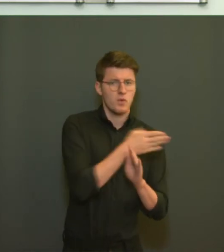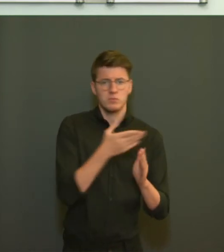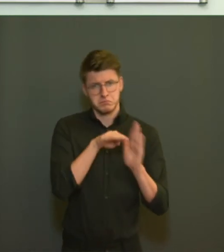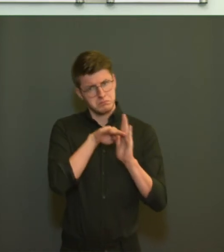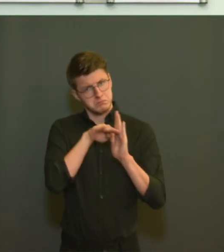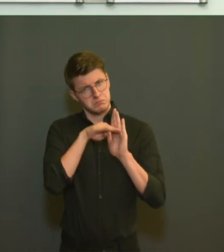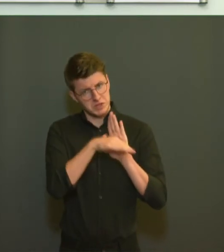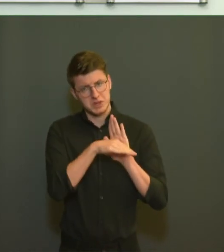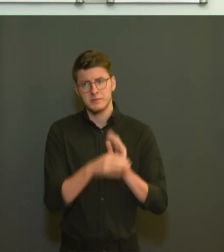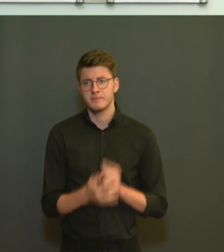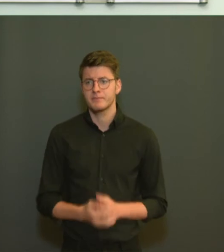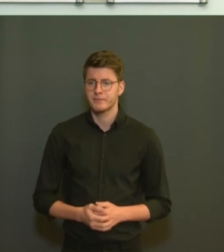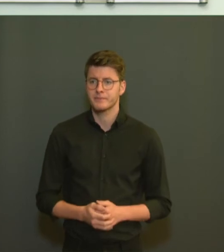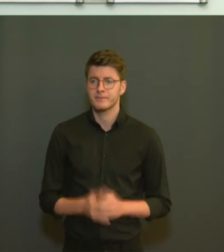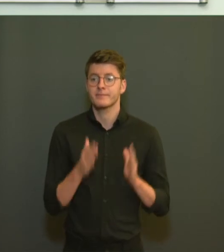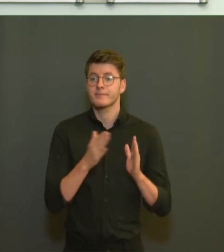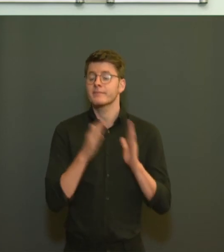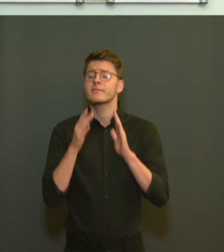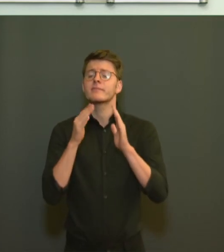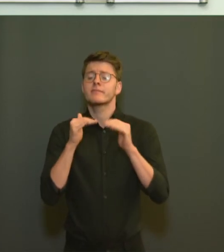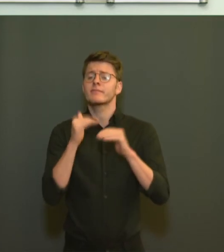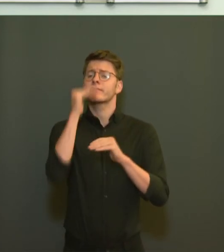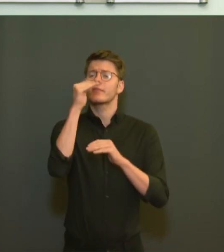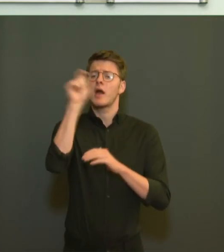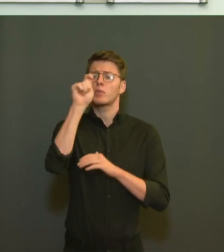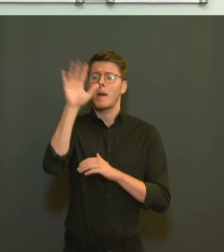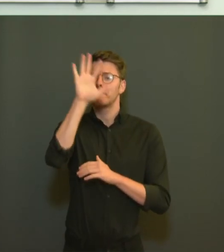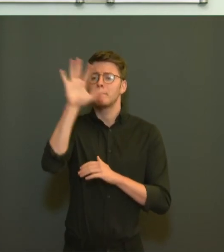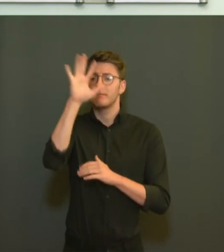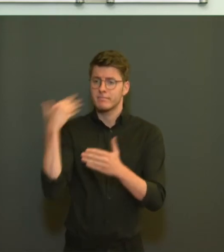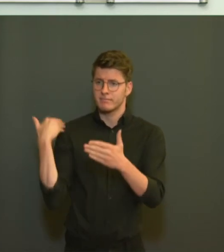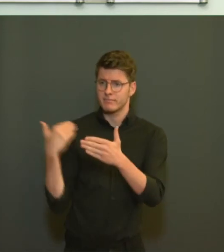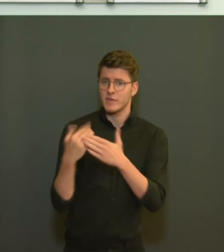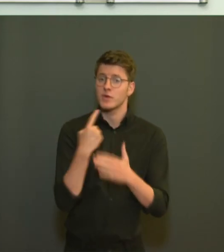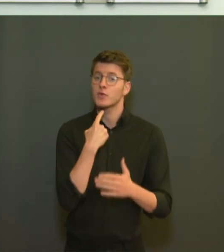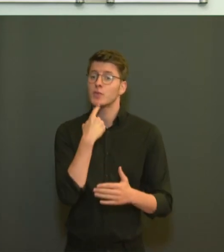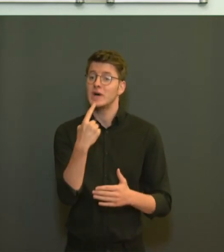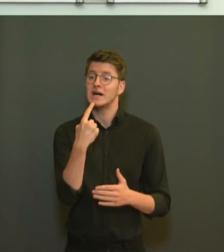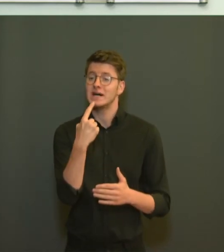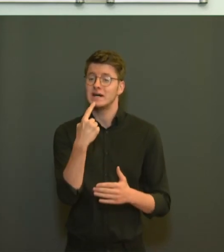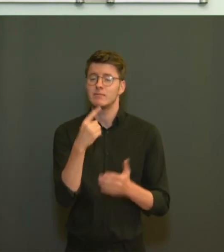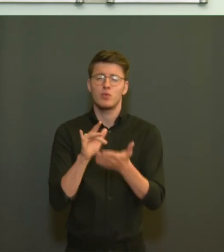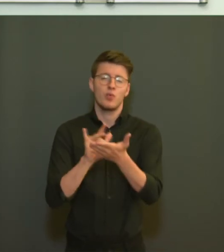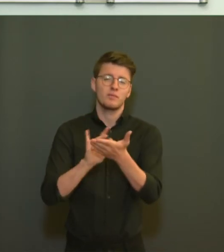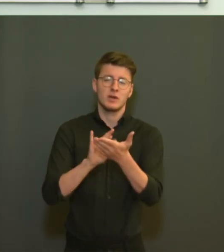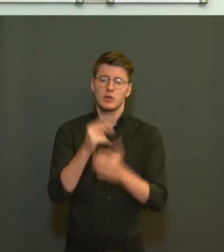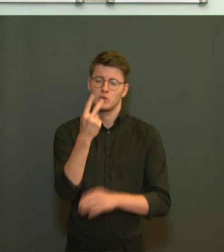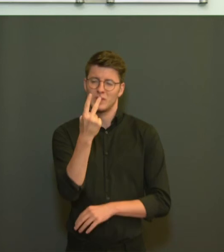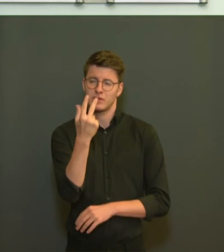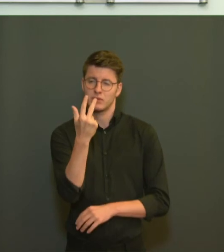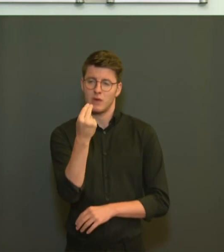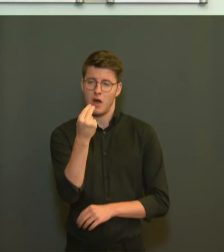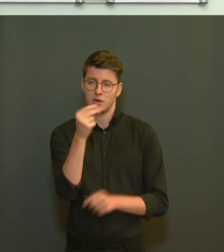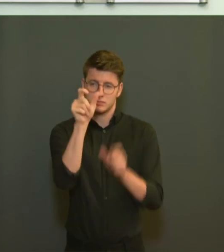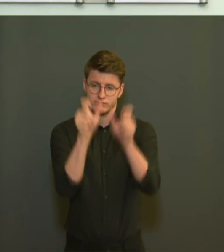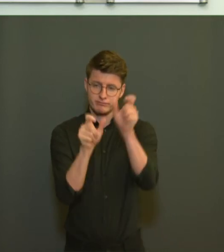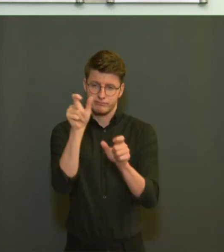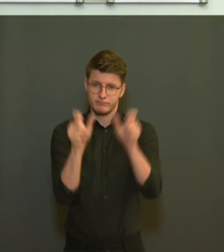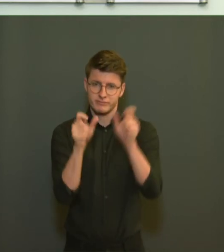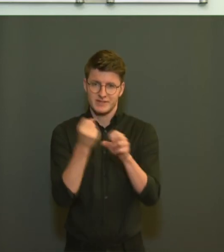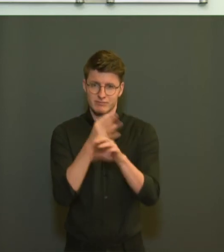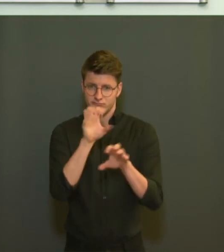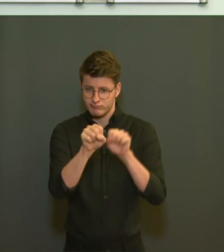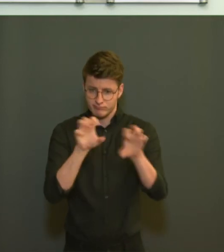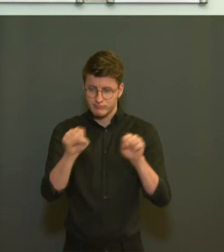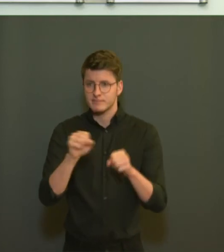In Antwerpen werden de afgelopen 7 dagen nog gemiddeld 82 nieuwe gevallen per dag vastgesteld, wat een